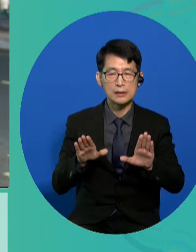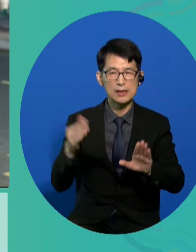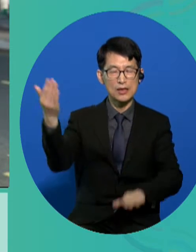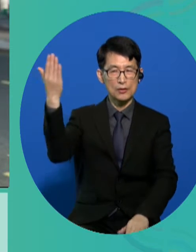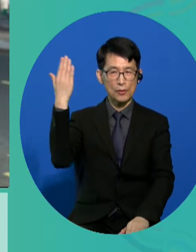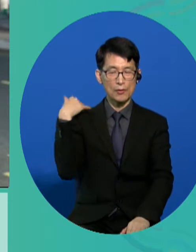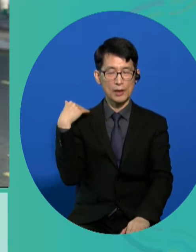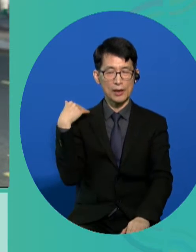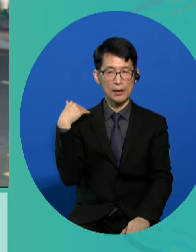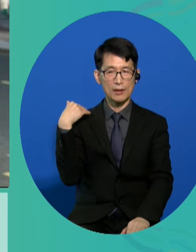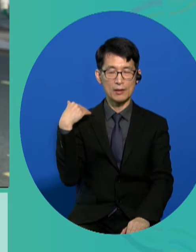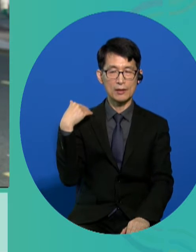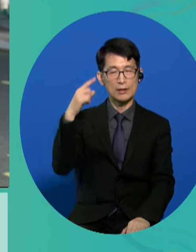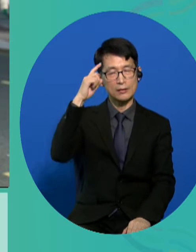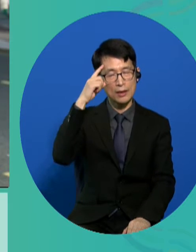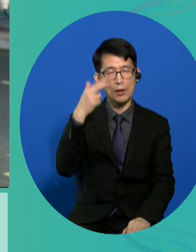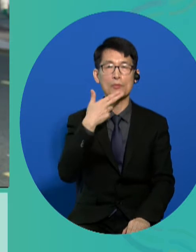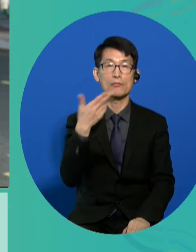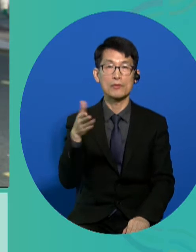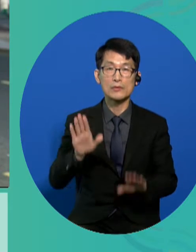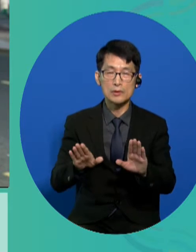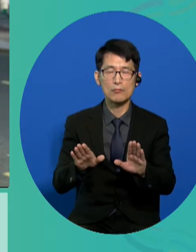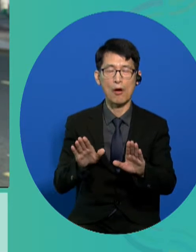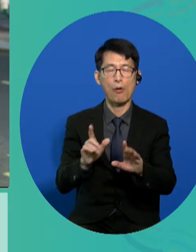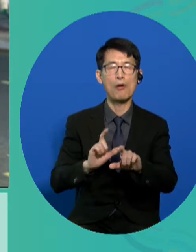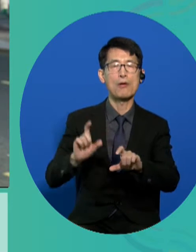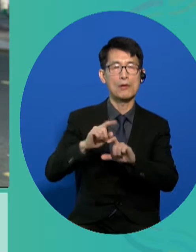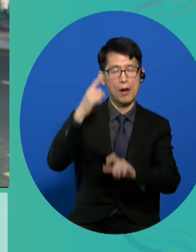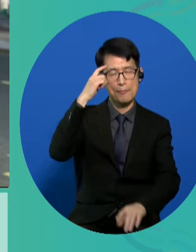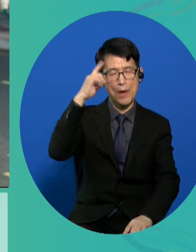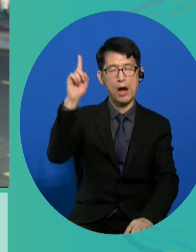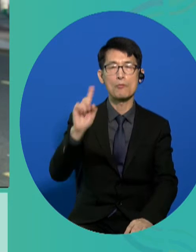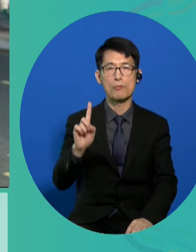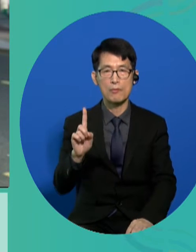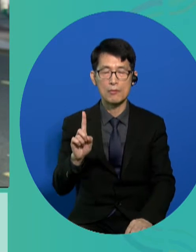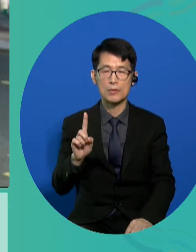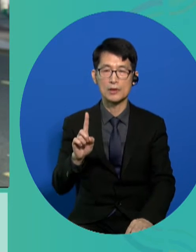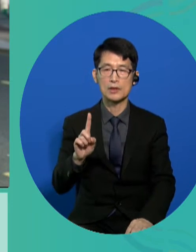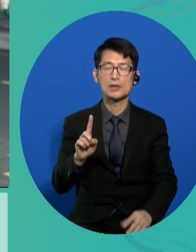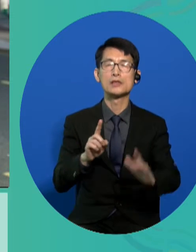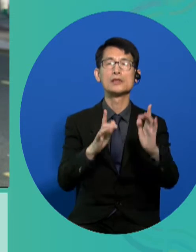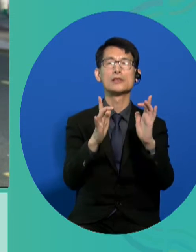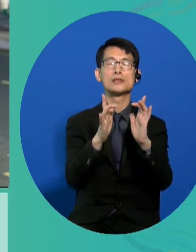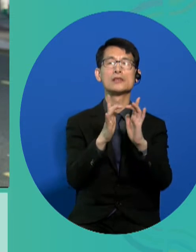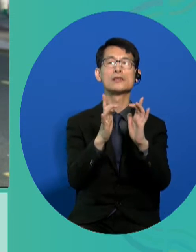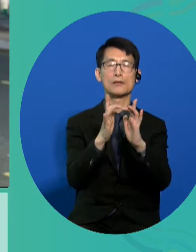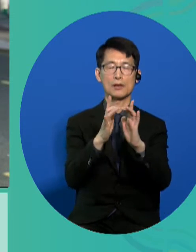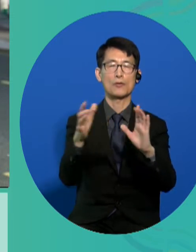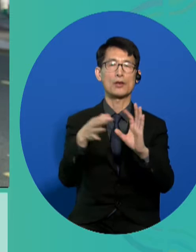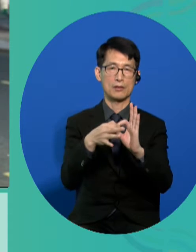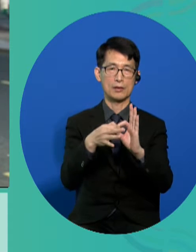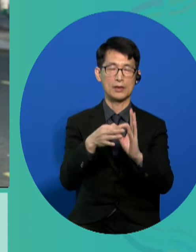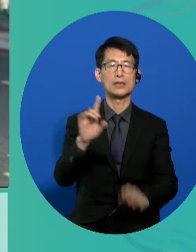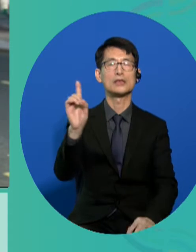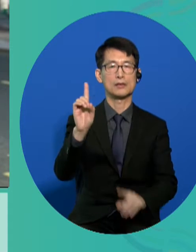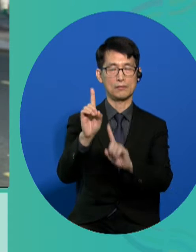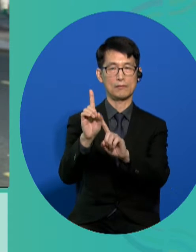긴박하게 일깨워준다라는 말을 했었습니다. 그중 하나가 글로벌 디지털 혁명의